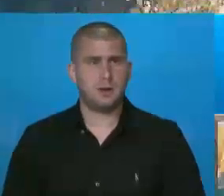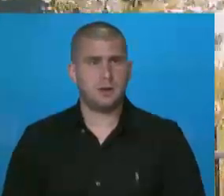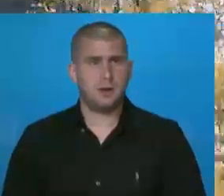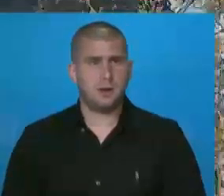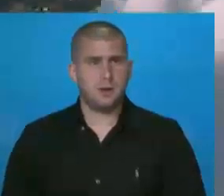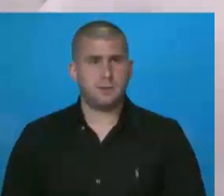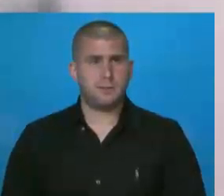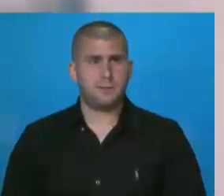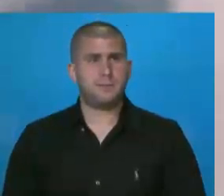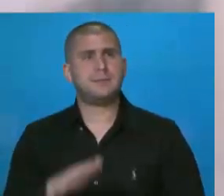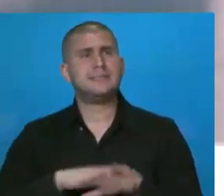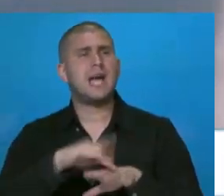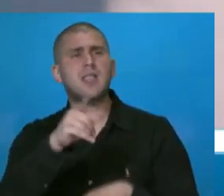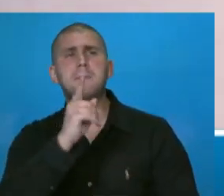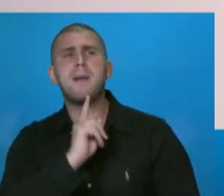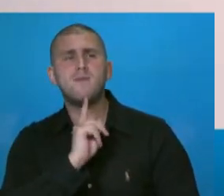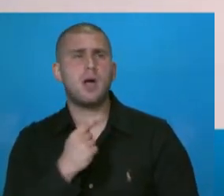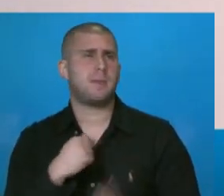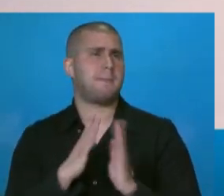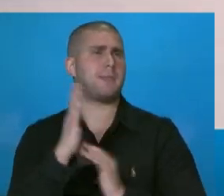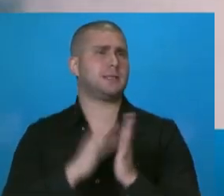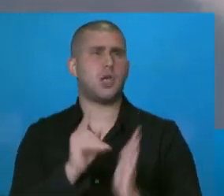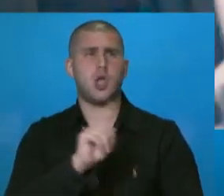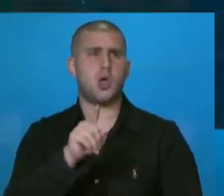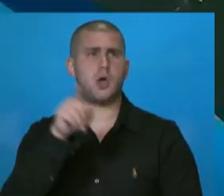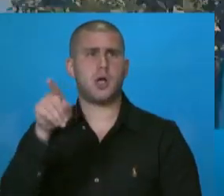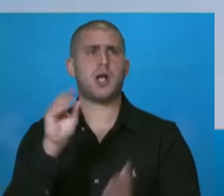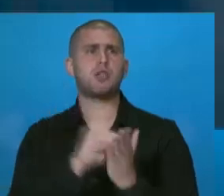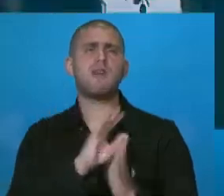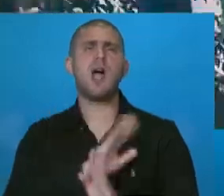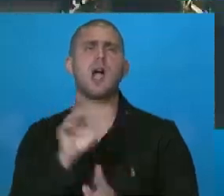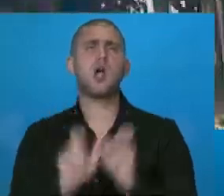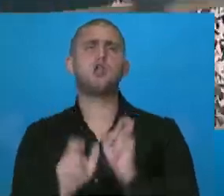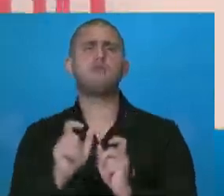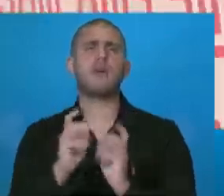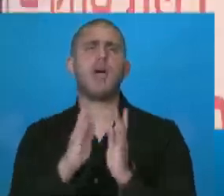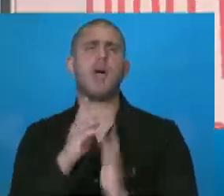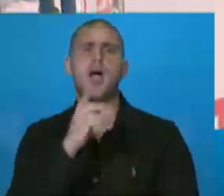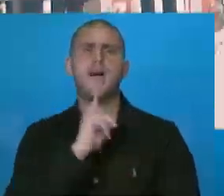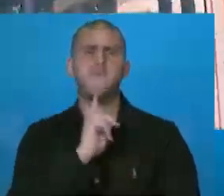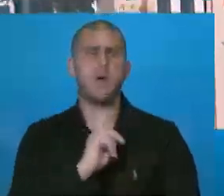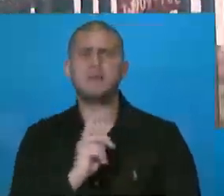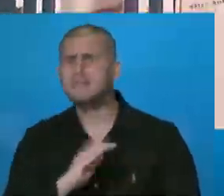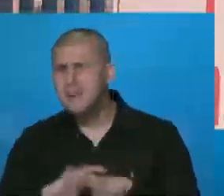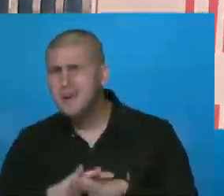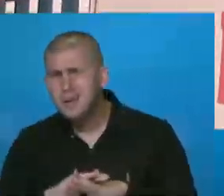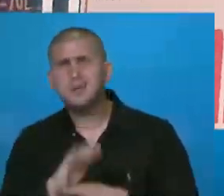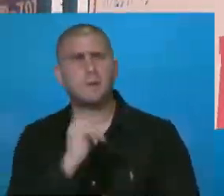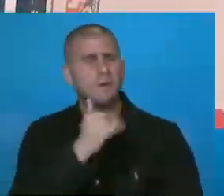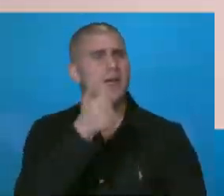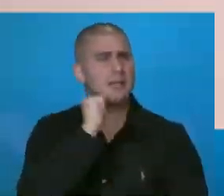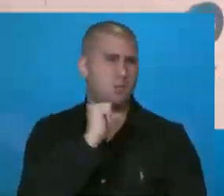סליחה, אתה מעפולה? אני מנצרת. לא, הנה, כתוב שם, רק תושבים מעפולה. מה? כן,